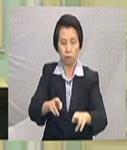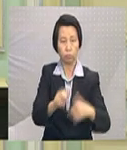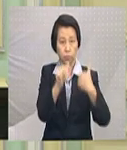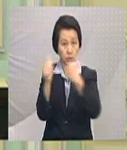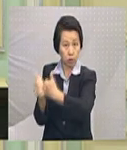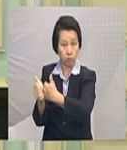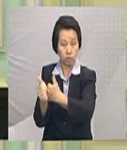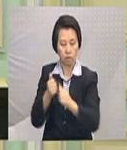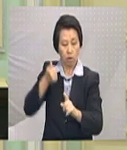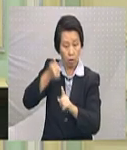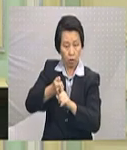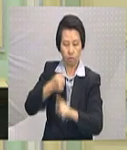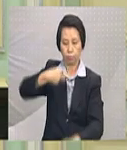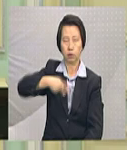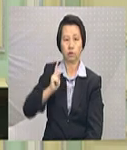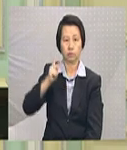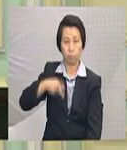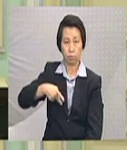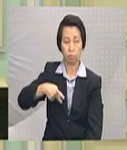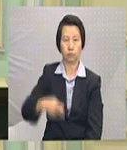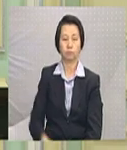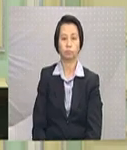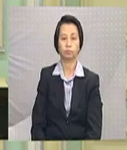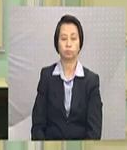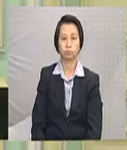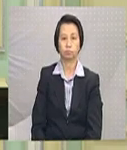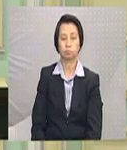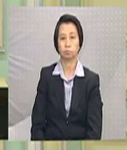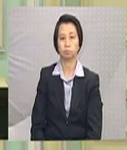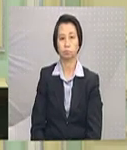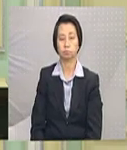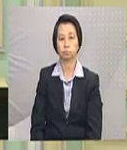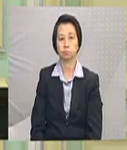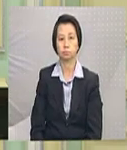kepada setiap arahan yang dikeluarkan. Oleh itu,